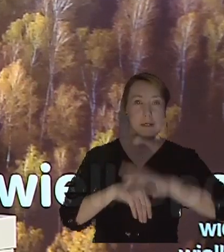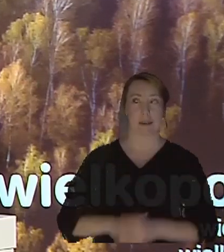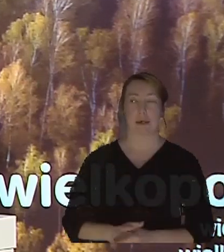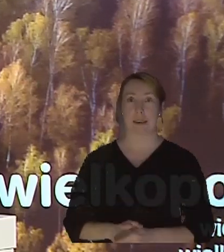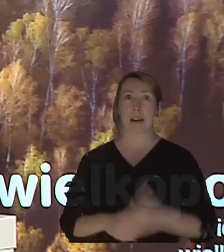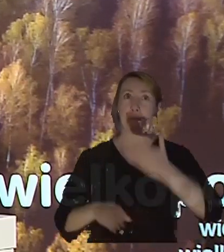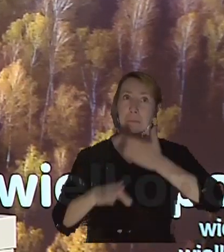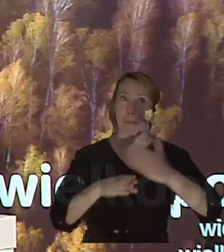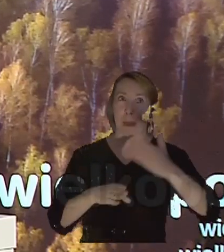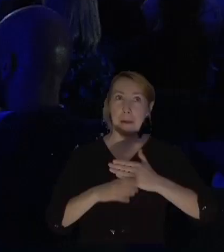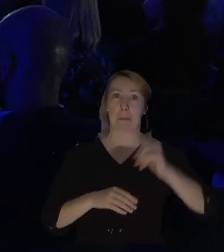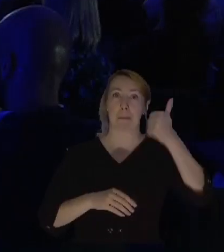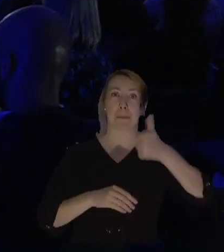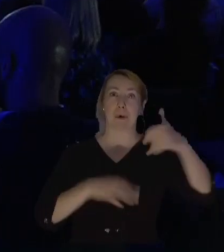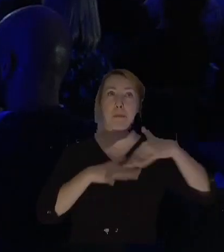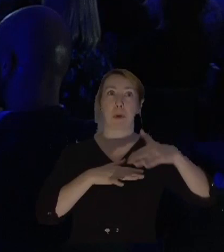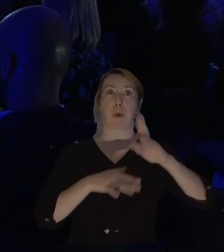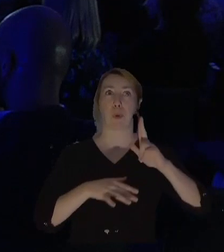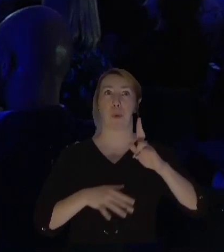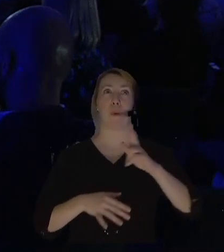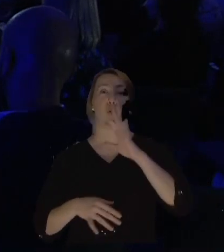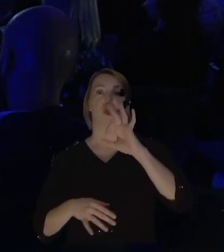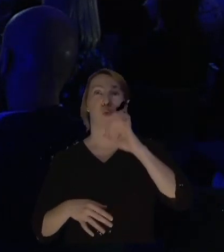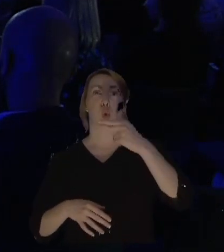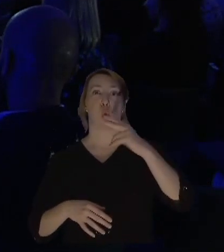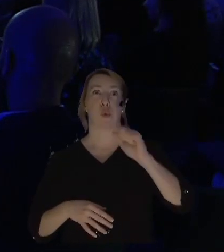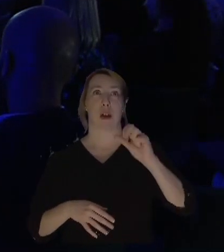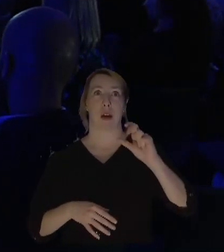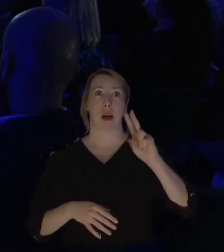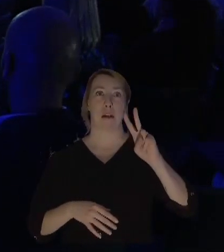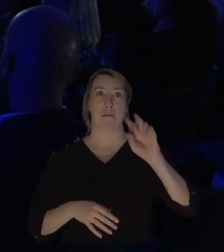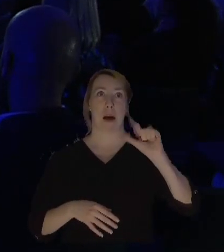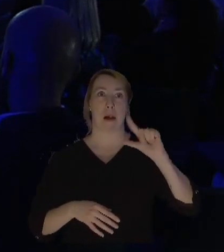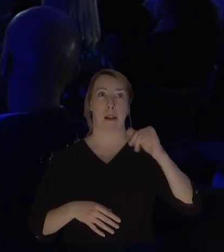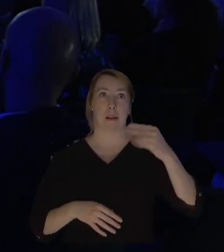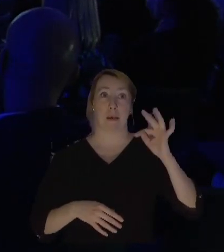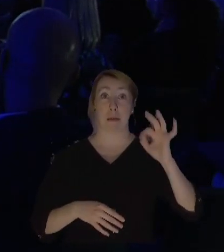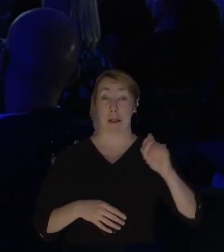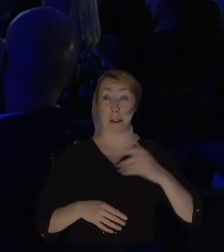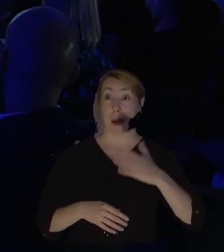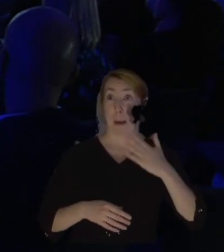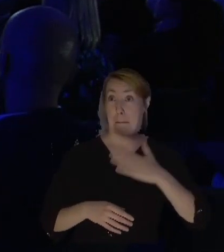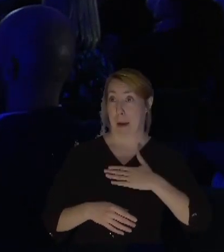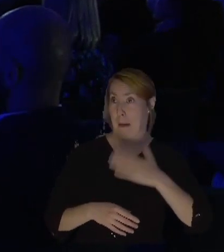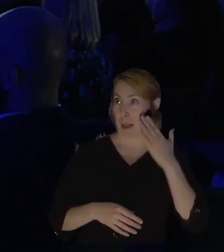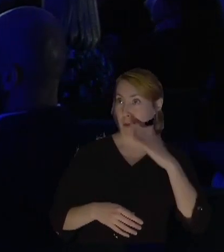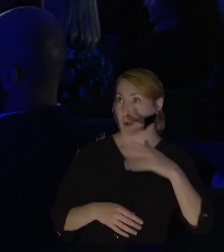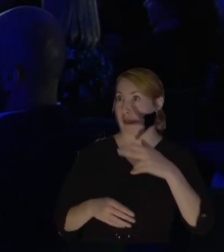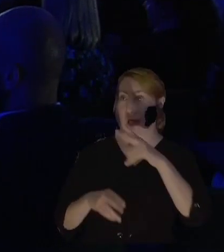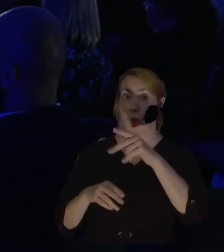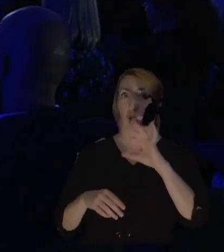Sonia Valente. Mam nadzieję, że pani Sonia nie miała pytań wcześniej, bo nigdy ich nie miał.